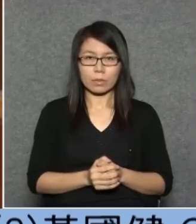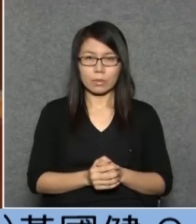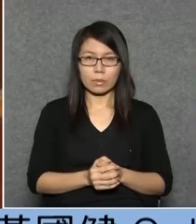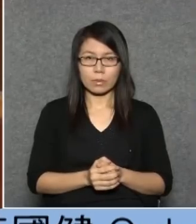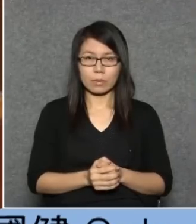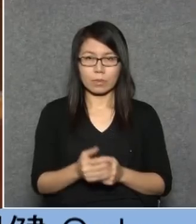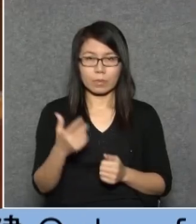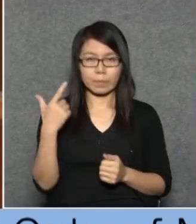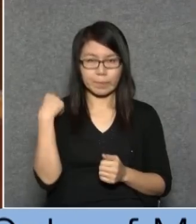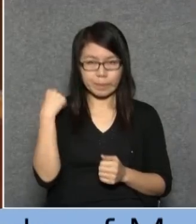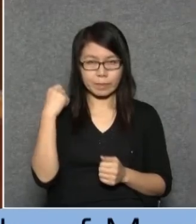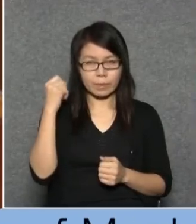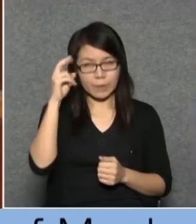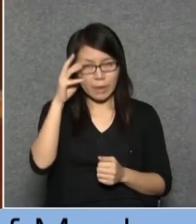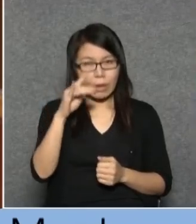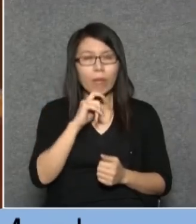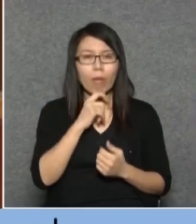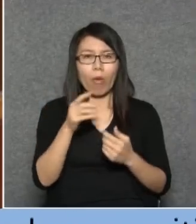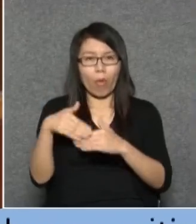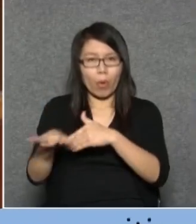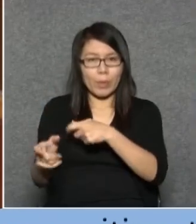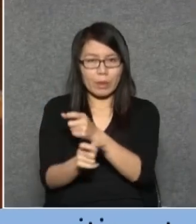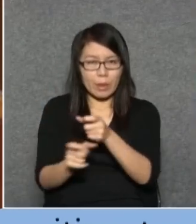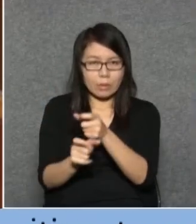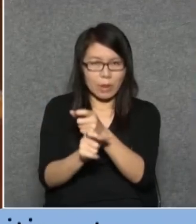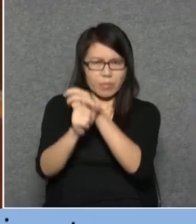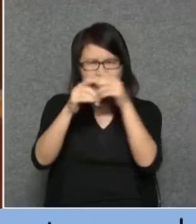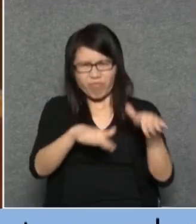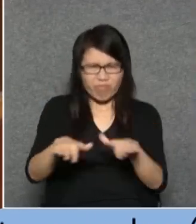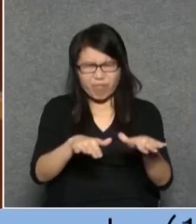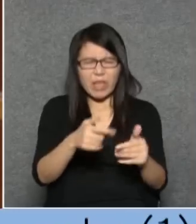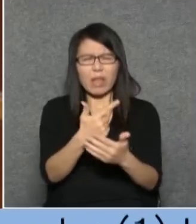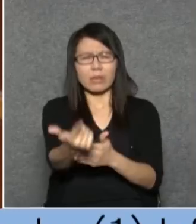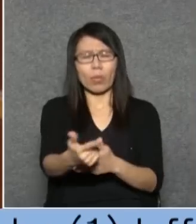日外围经济风大雨大，